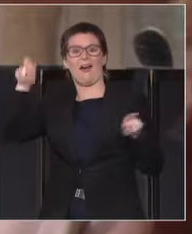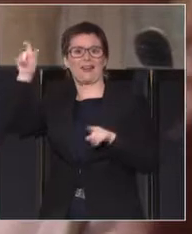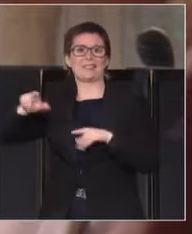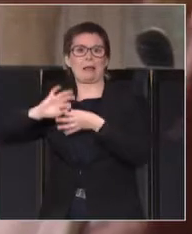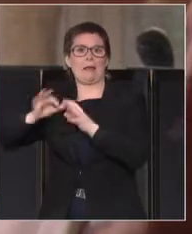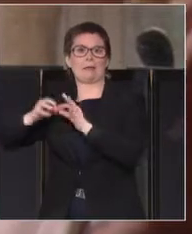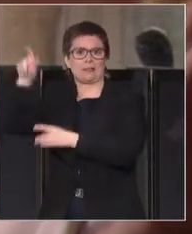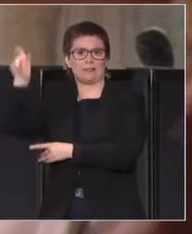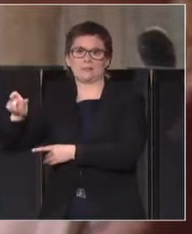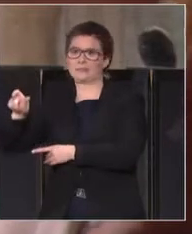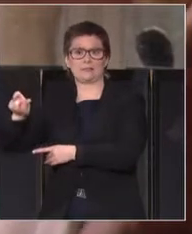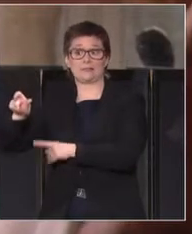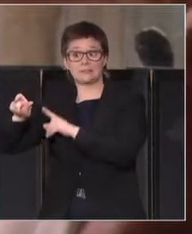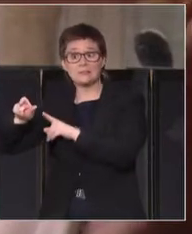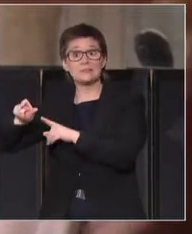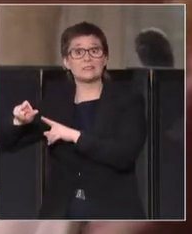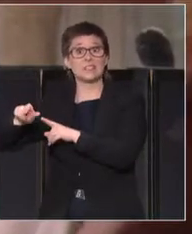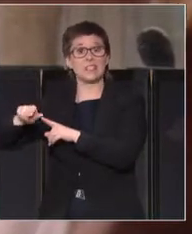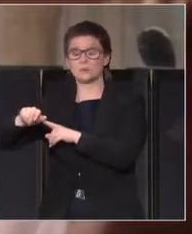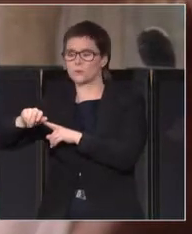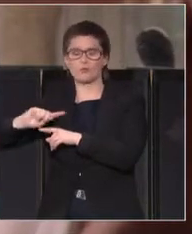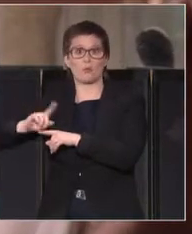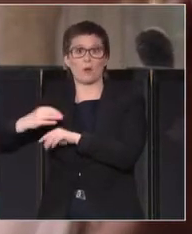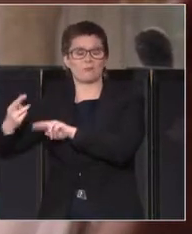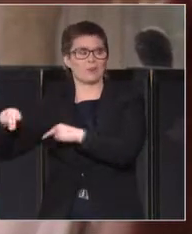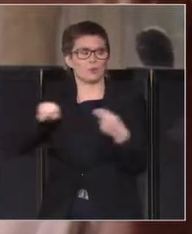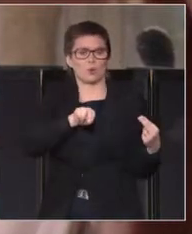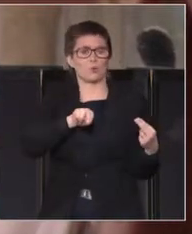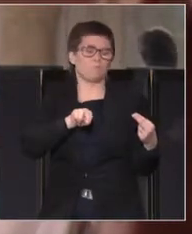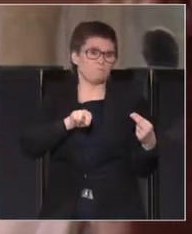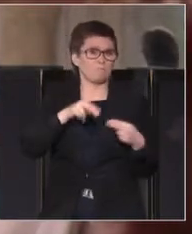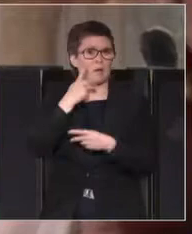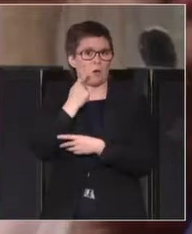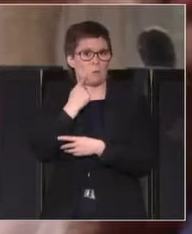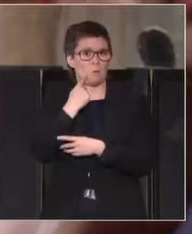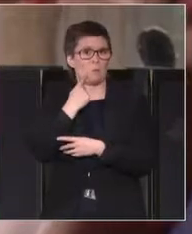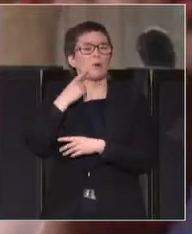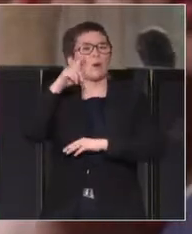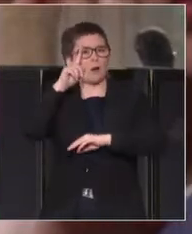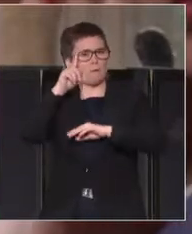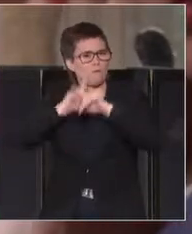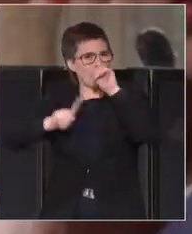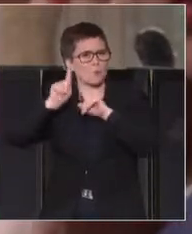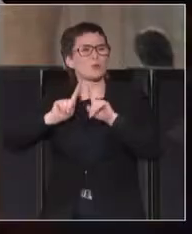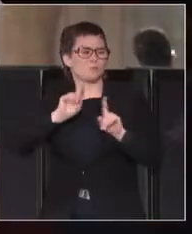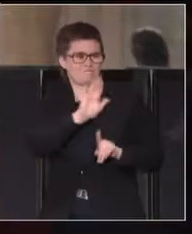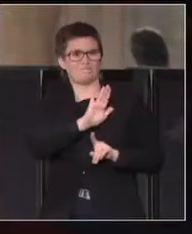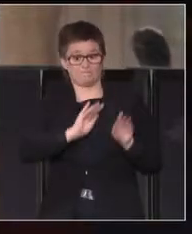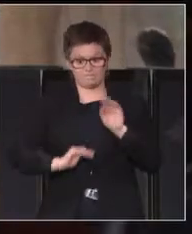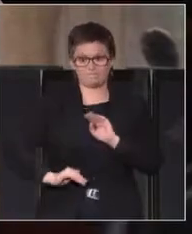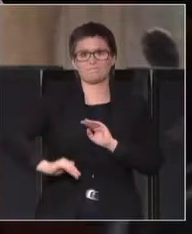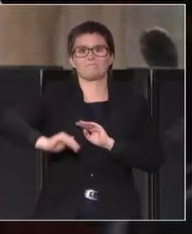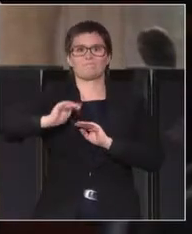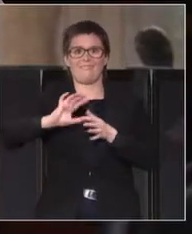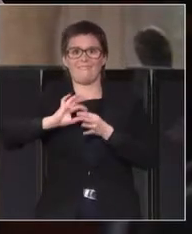Sein rascher Rücktransport lässt vermuten, dass die Lagerverwaltung ihn aufgrund seiner Kärntner slowenischen Herkunft